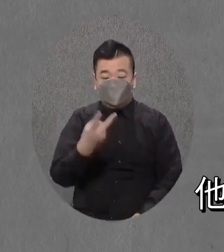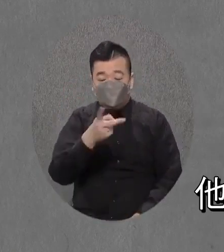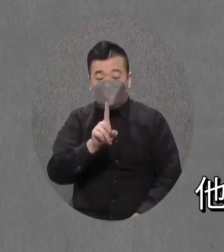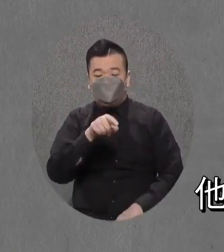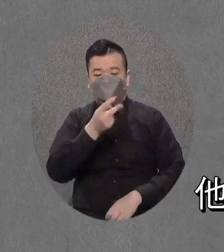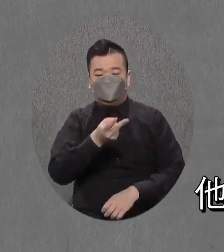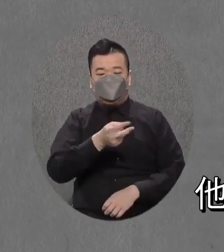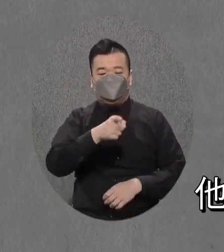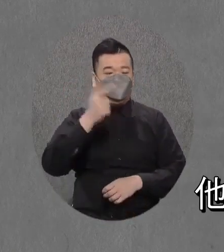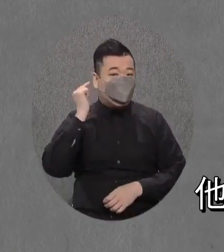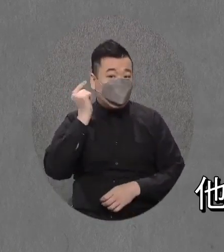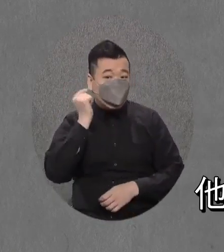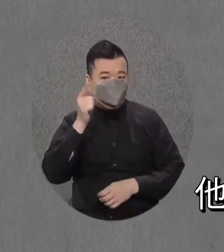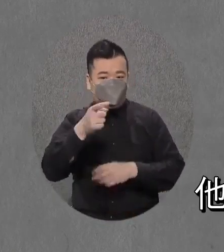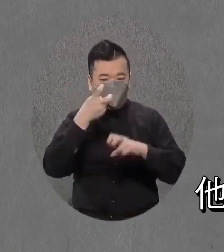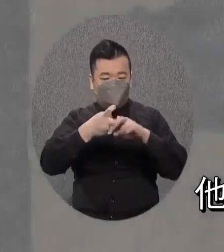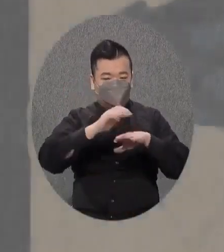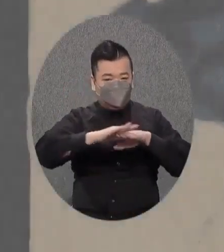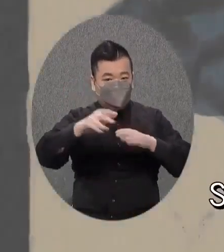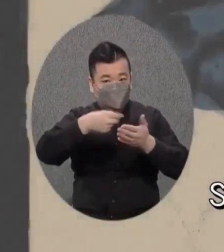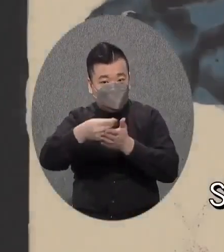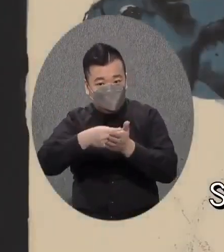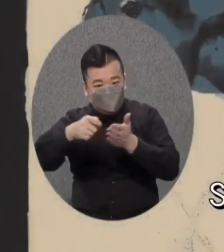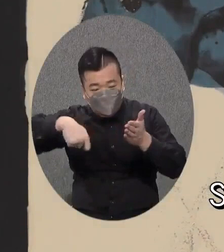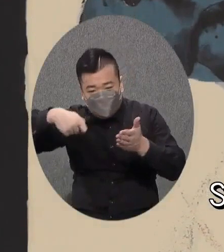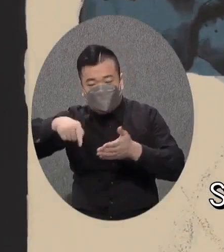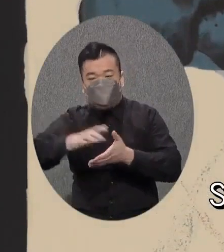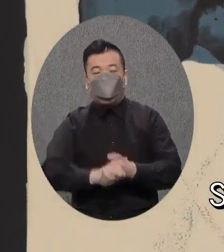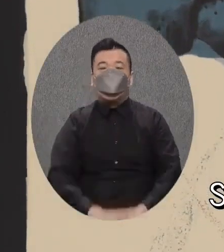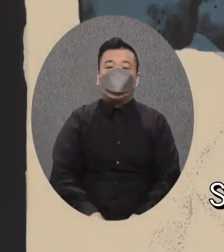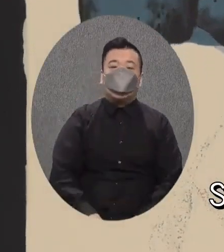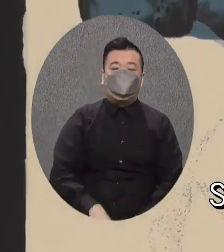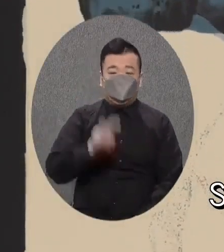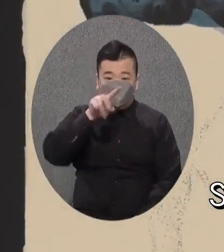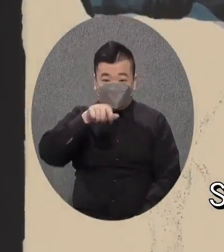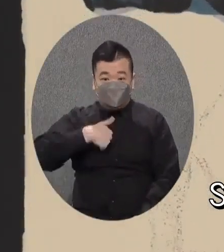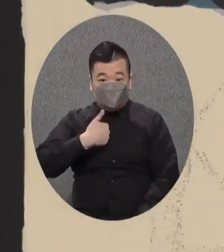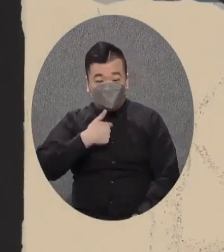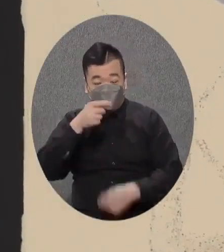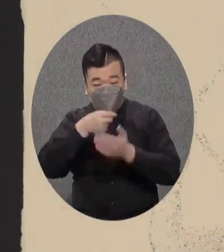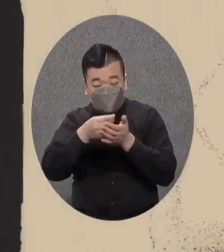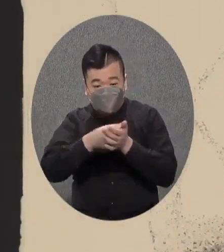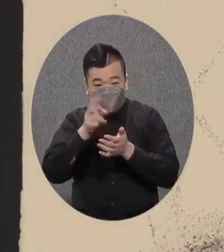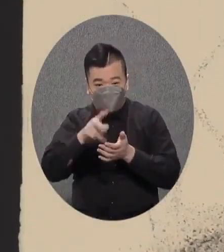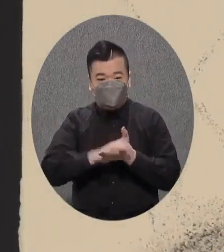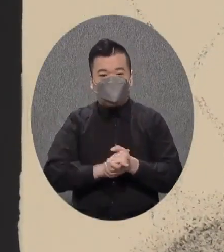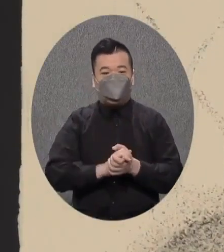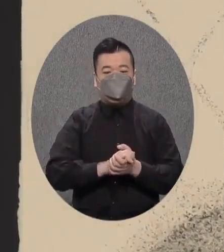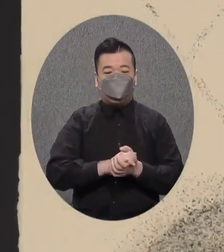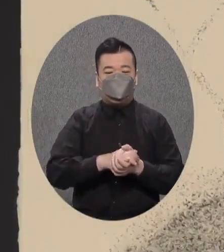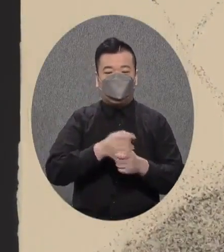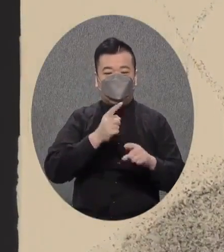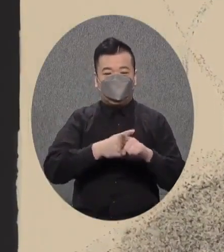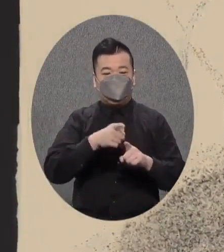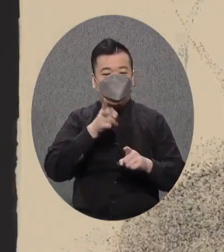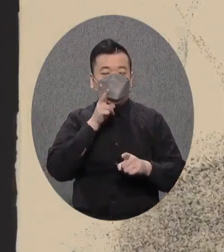係非常之出名做石版畫嘅。 Sally， 我睇咧廖兆珍老師嘅作品咧，嗱無題啦，但我見到即係